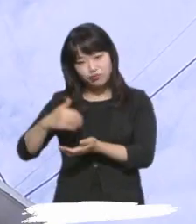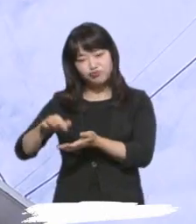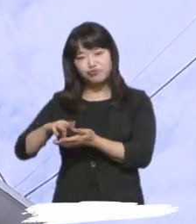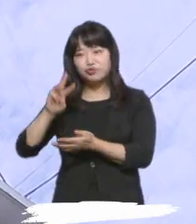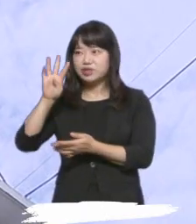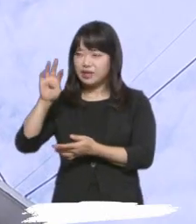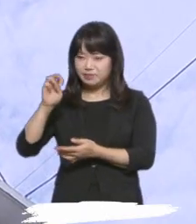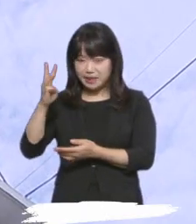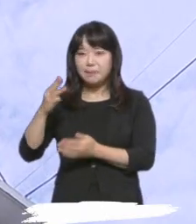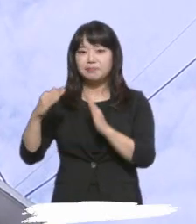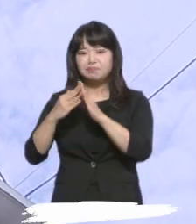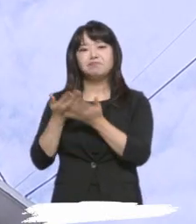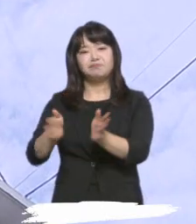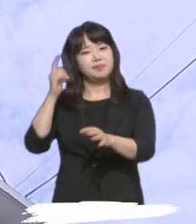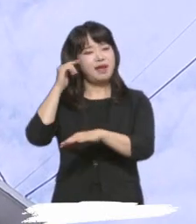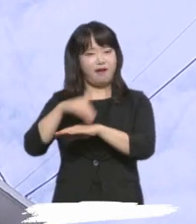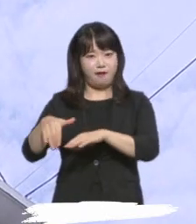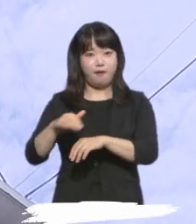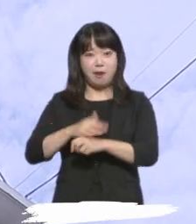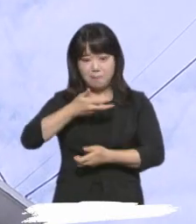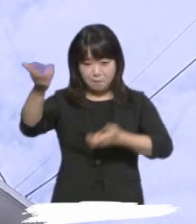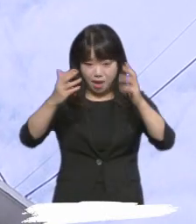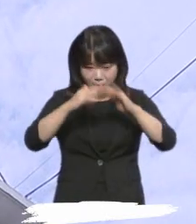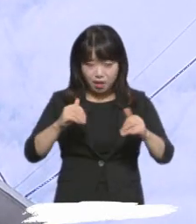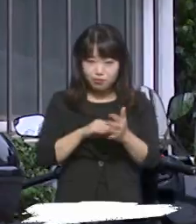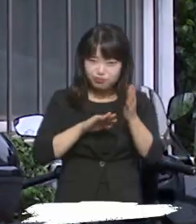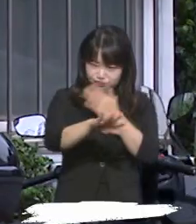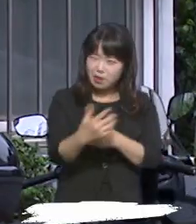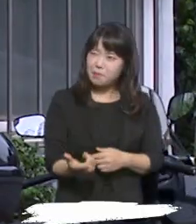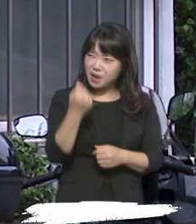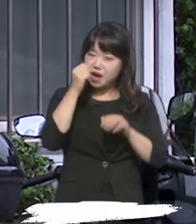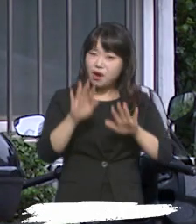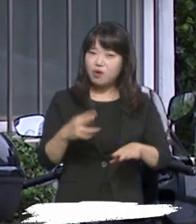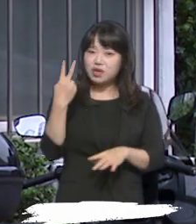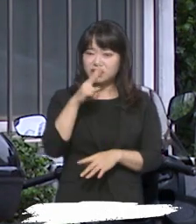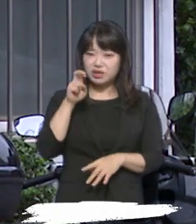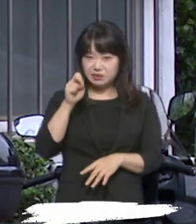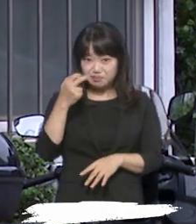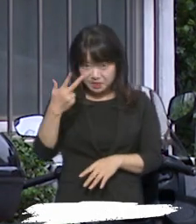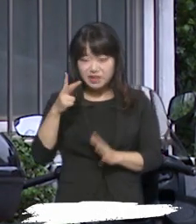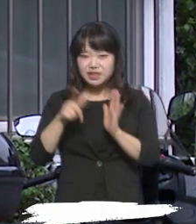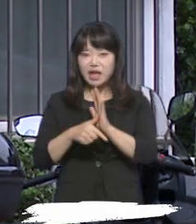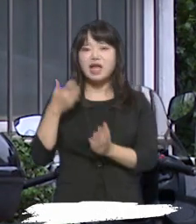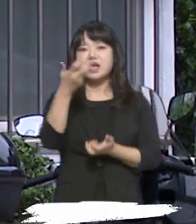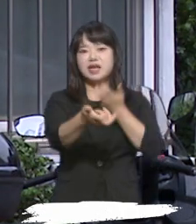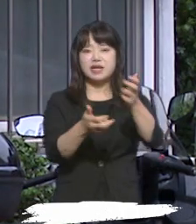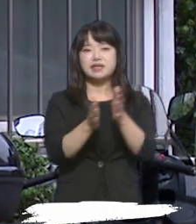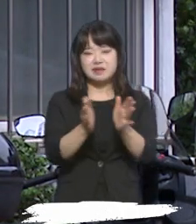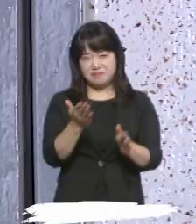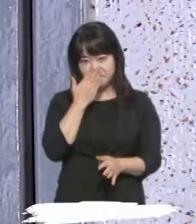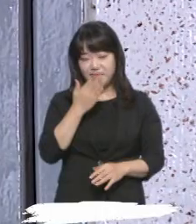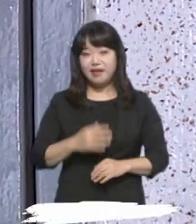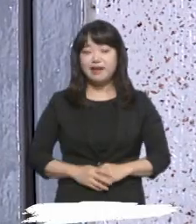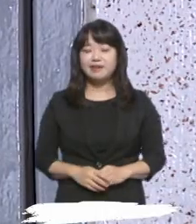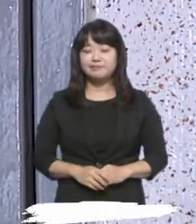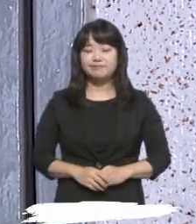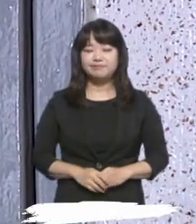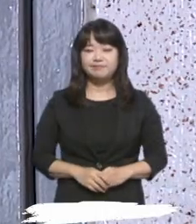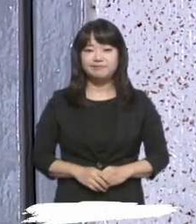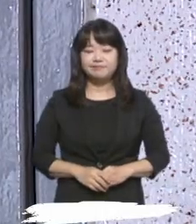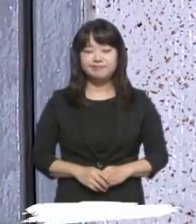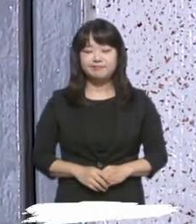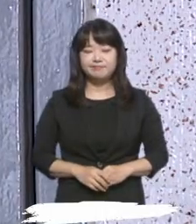43세대가 공급됩니다. 철거 후 착공에 이어 빠르면 오는 2027년 입주한다는 계획입니다. BTV